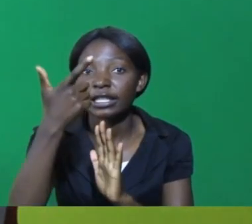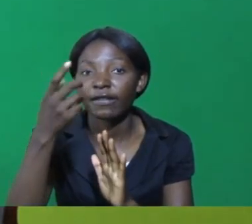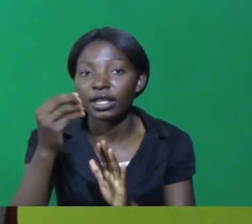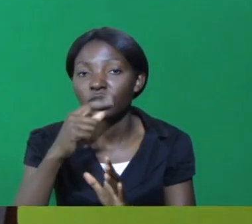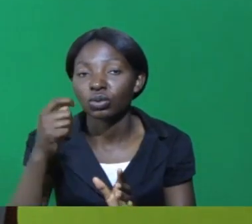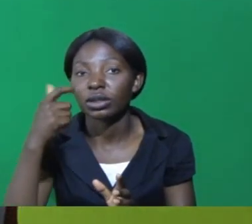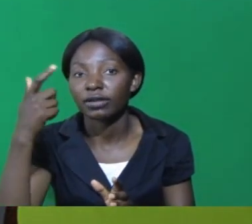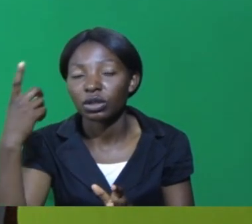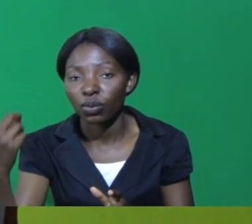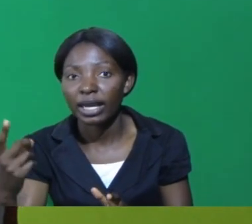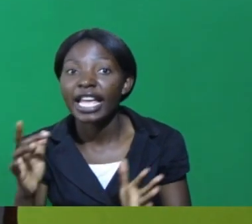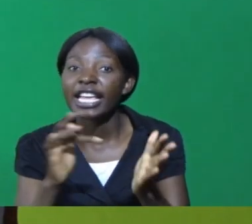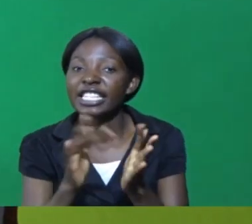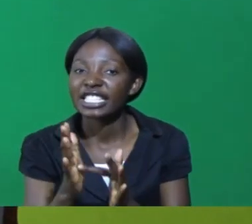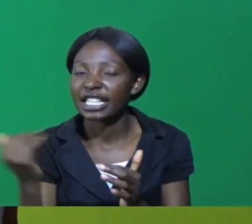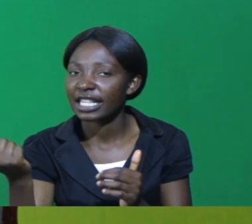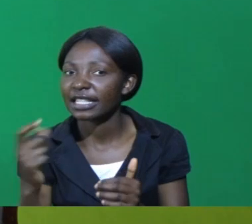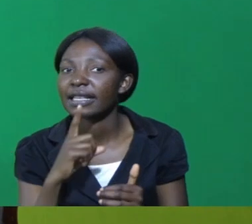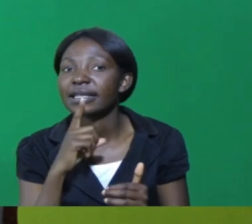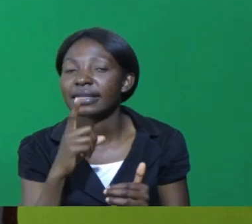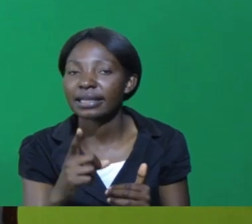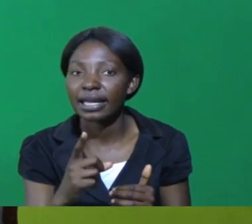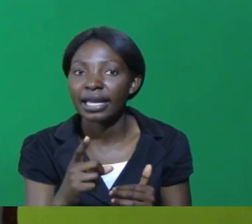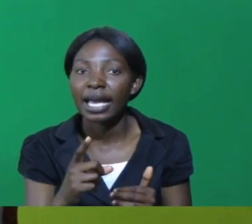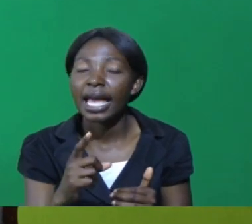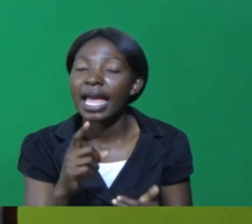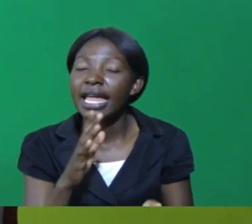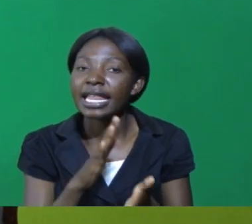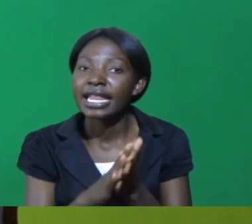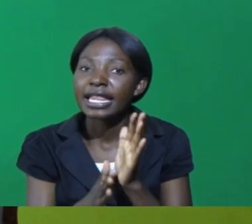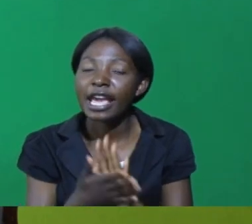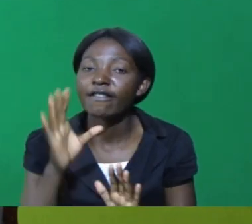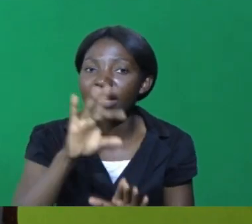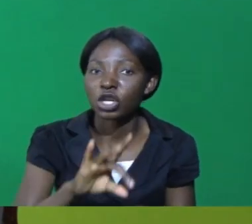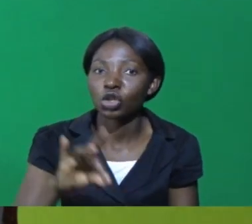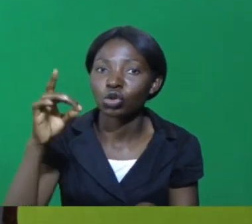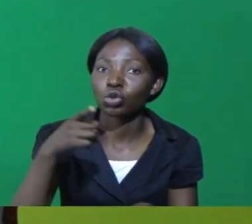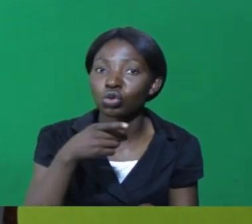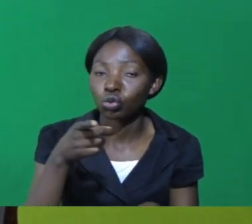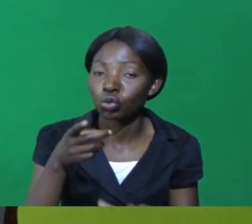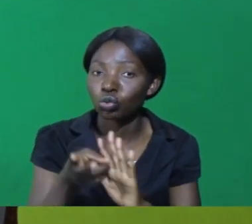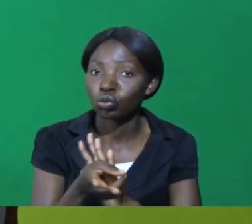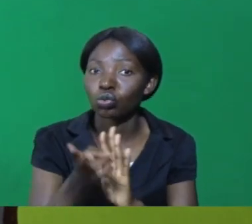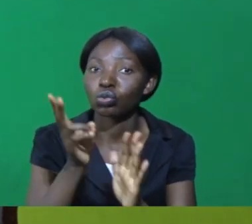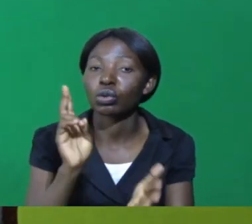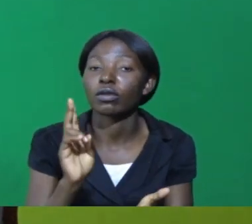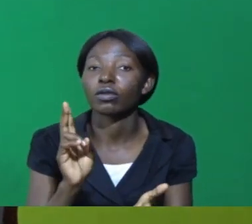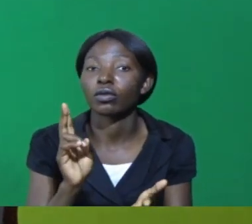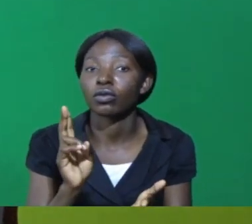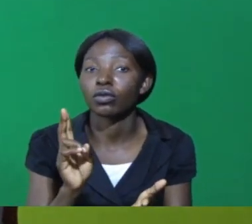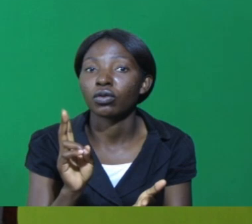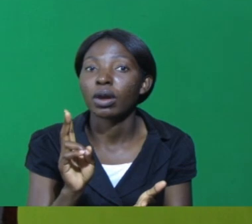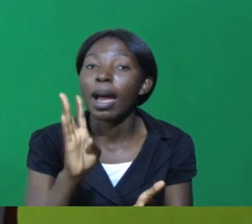na 71. Jesu akapindura akati, handina kukusanangurai imi vane 12